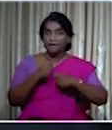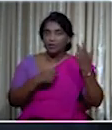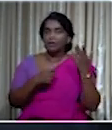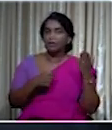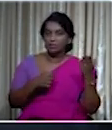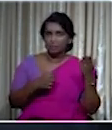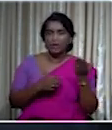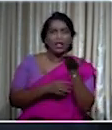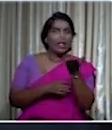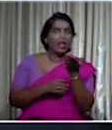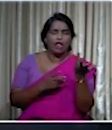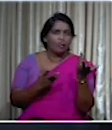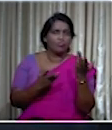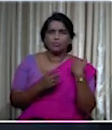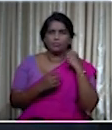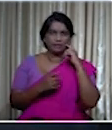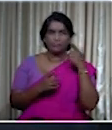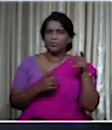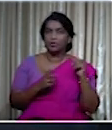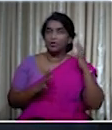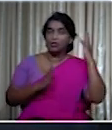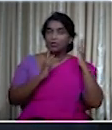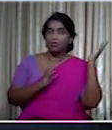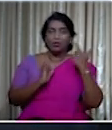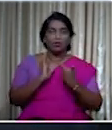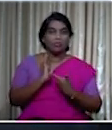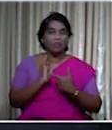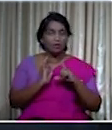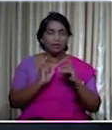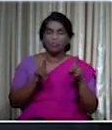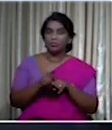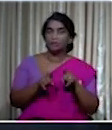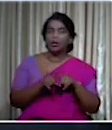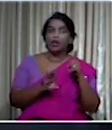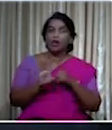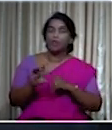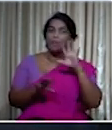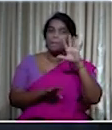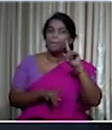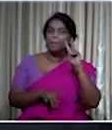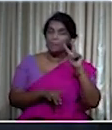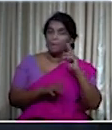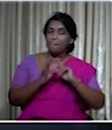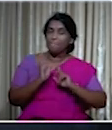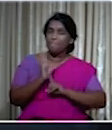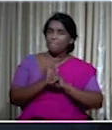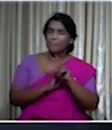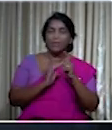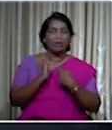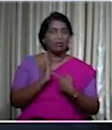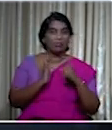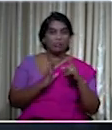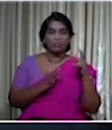හිතන්නේ ඉල්ලුමක් ඇති වෙයි කියලාත් අපි හිතන්නේ නැහැ මොකද ලෝකයේ තීර තාක්ෂණයක ගත්තම මේක වසර 52ක් පැරණි තාක්ෂණයක් ක්‍රියාත්මක වෙන නිසා